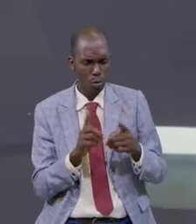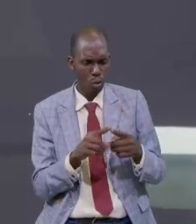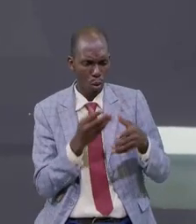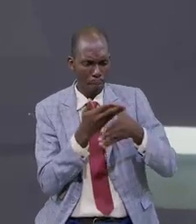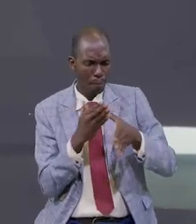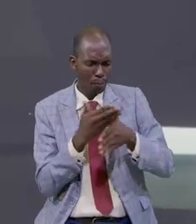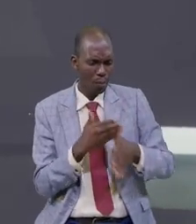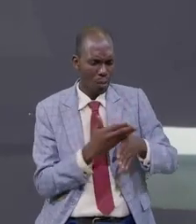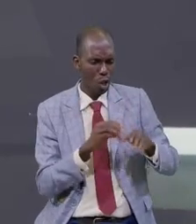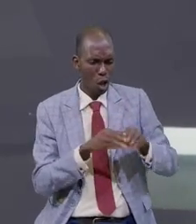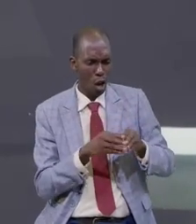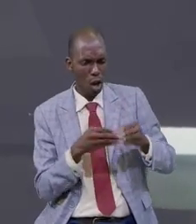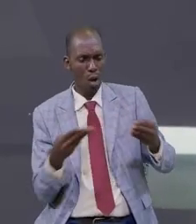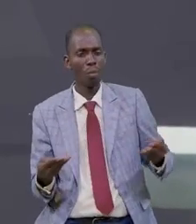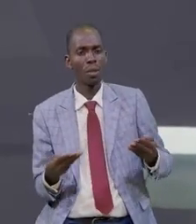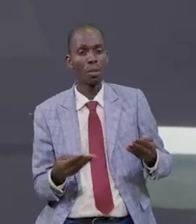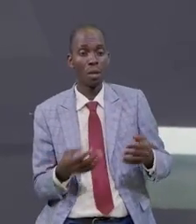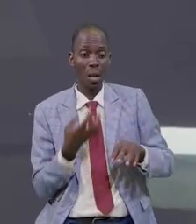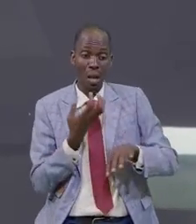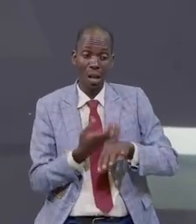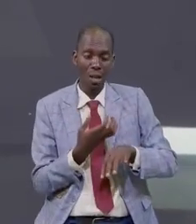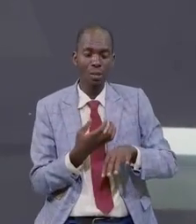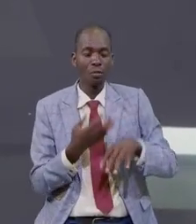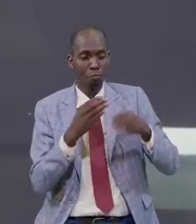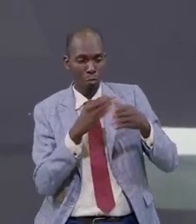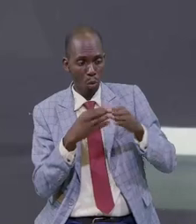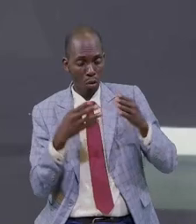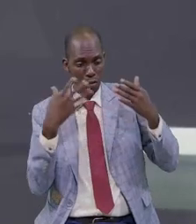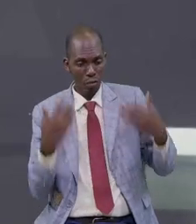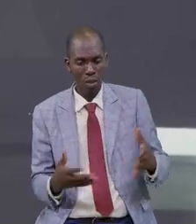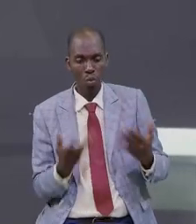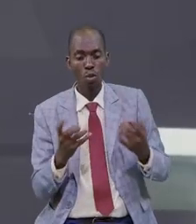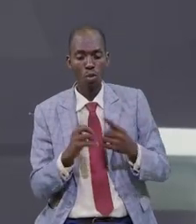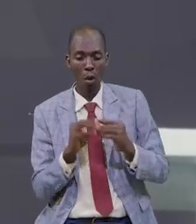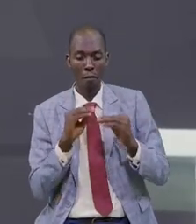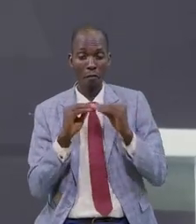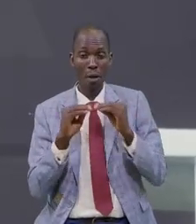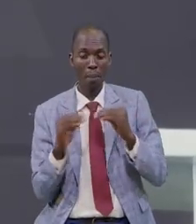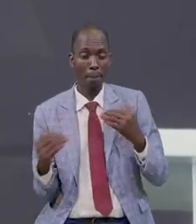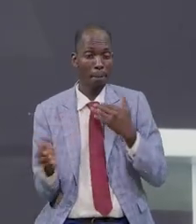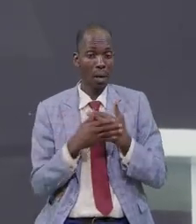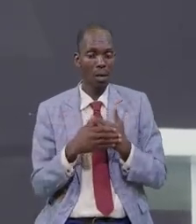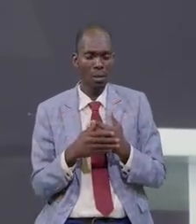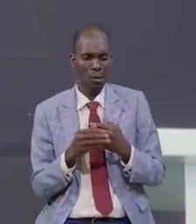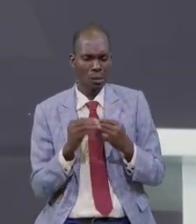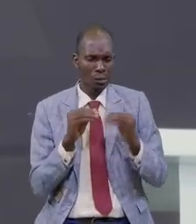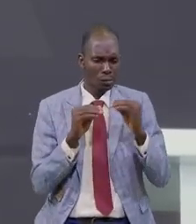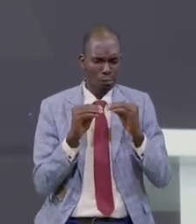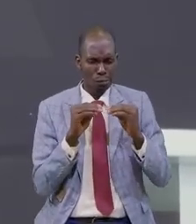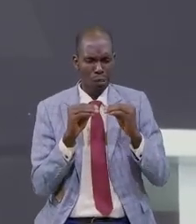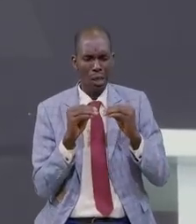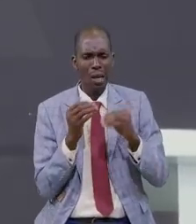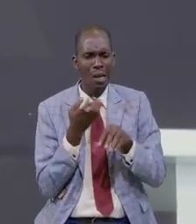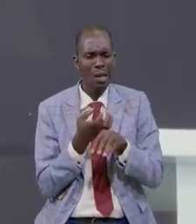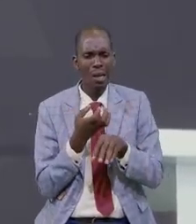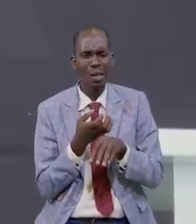tout enlever au début tu as difficulté mais finalement tu sais comment tout remplacer ça